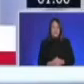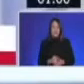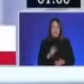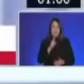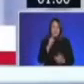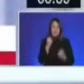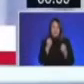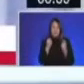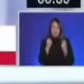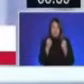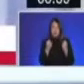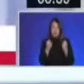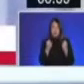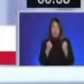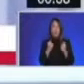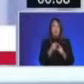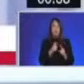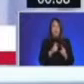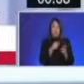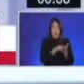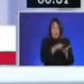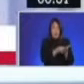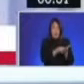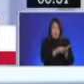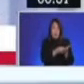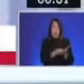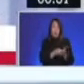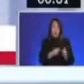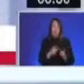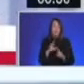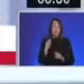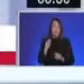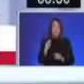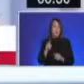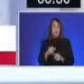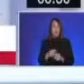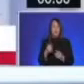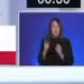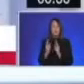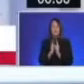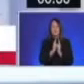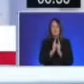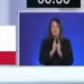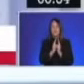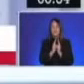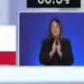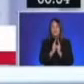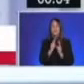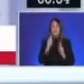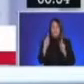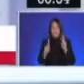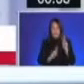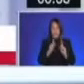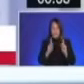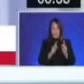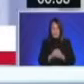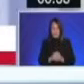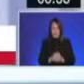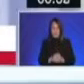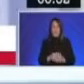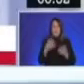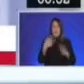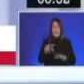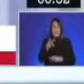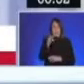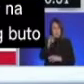Ang tunay na lakas hindi nanggagaling sa pera o makinarya, kundi sa pagkakaisa ng taong bayan. Nasaksihan